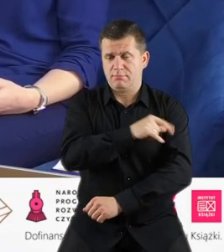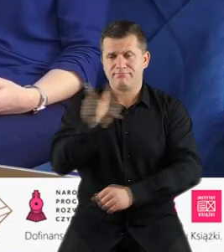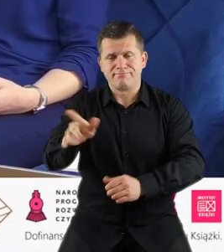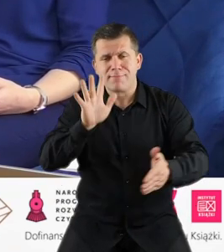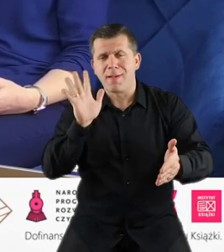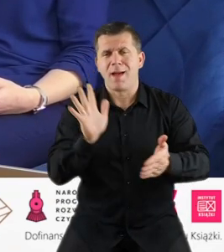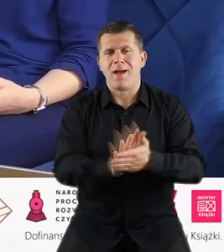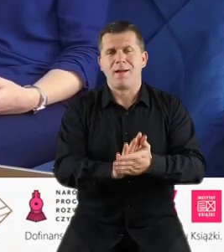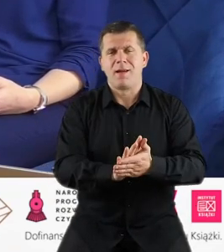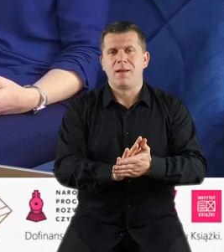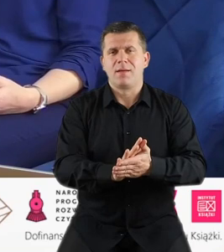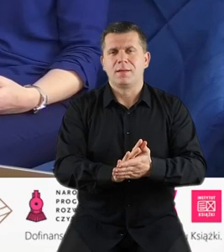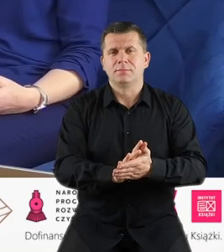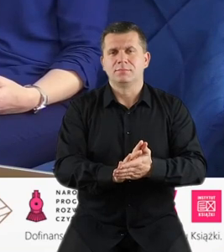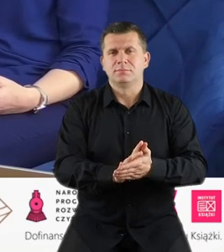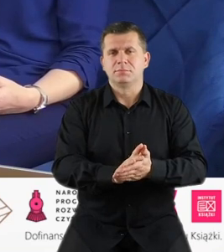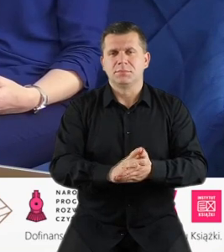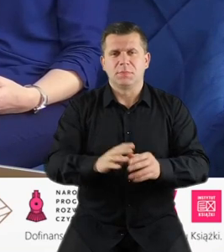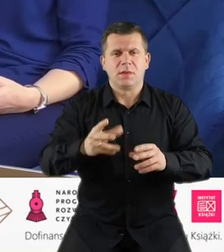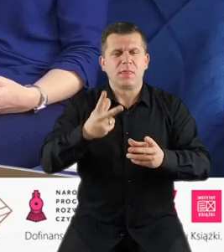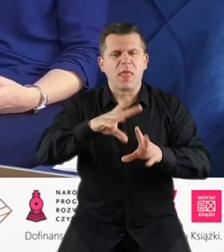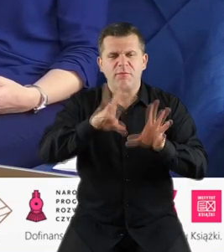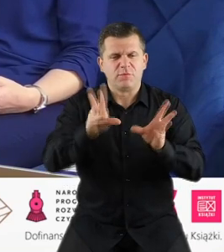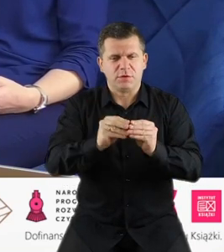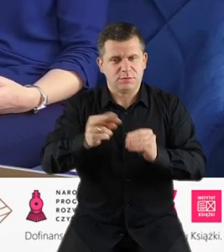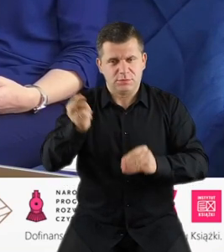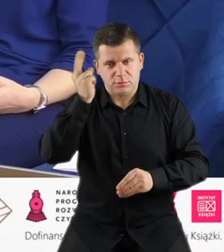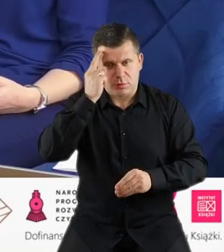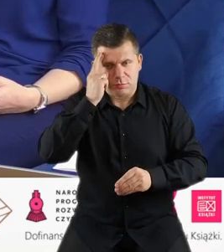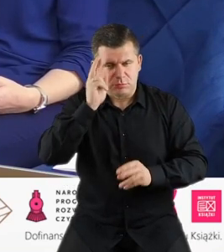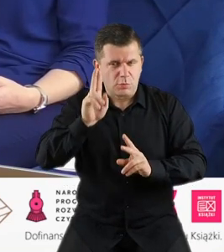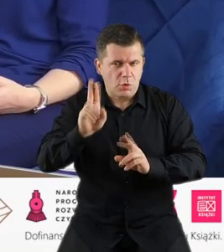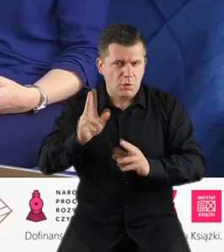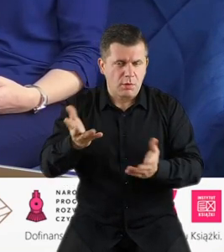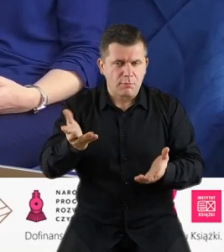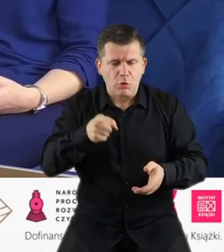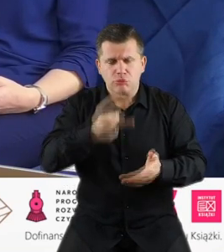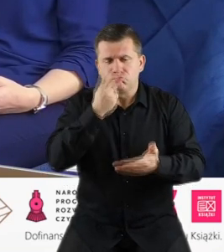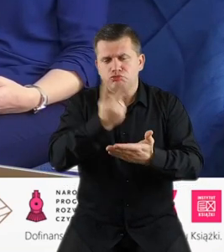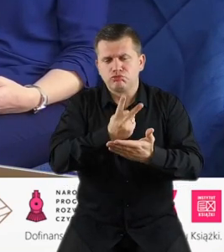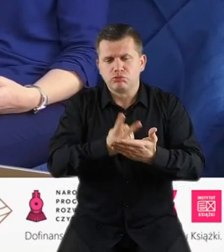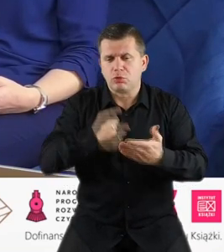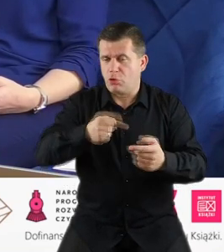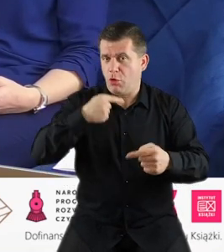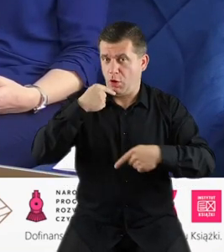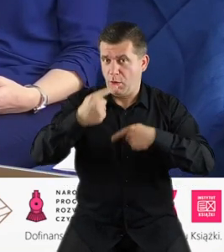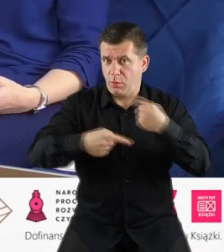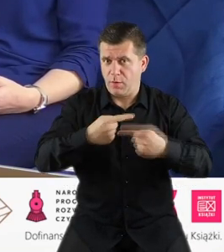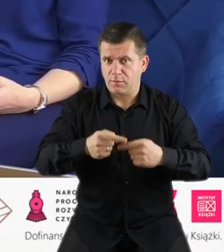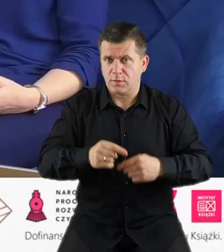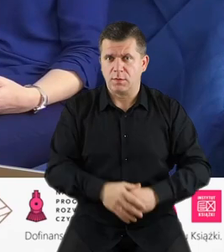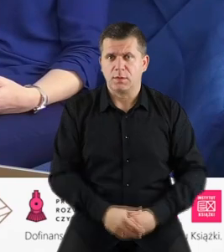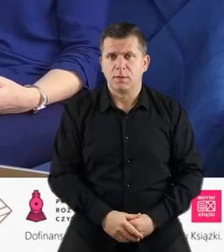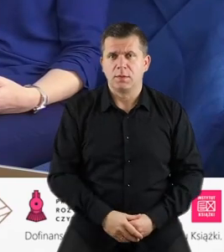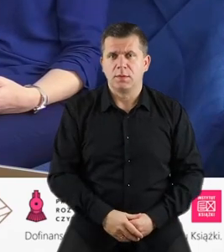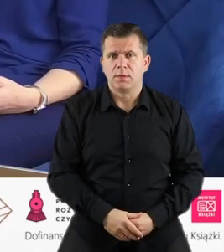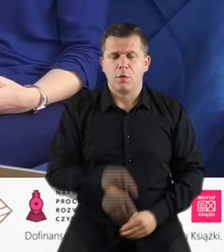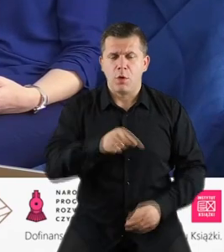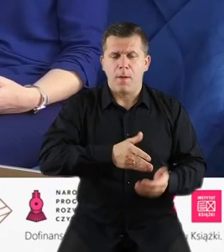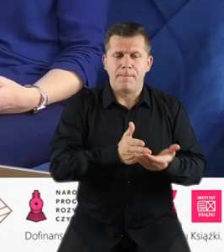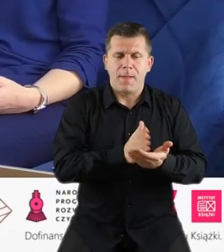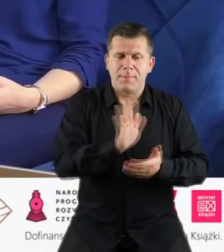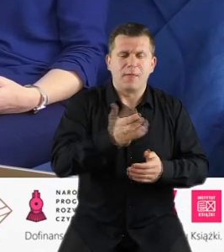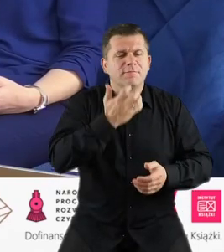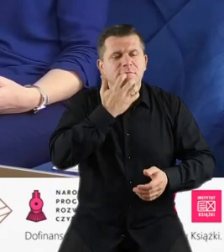Co charakterystyczne, nie wszyscy się orientowali, czytając te opowiadania. Nie te, które są w mapie, tylko